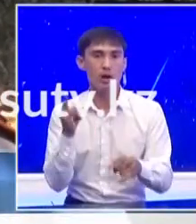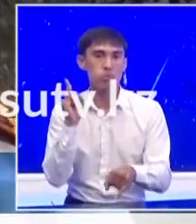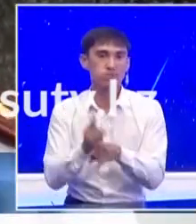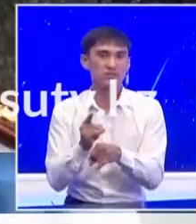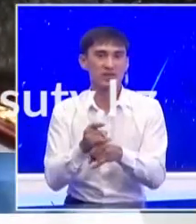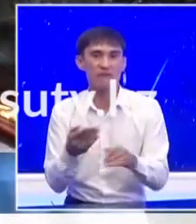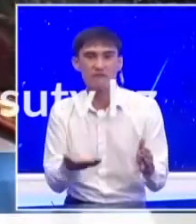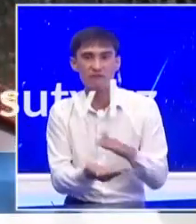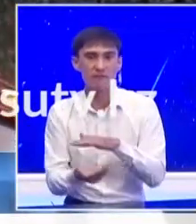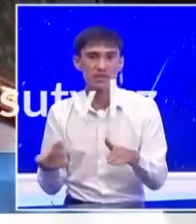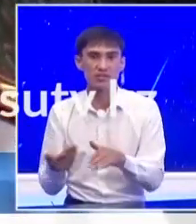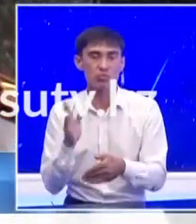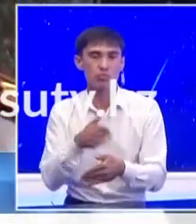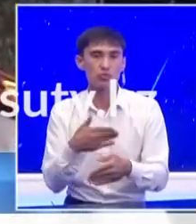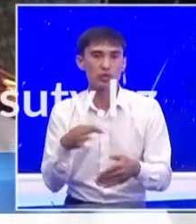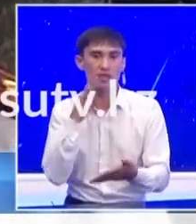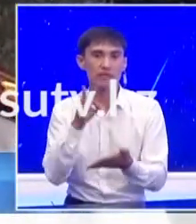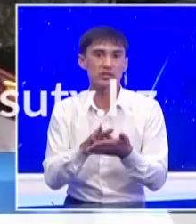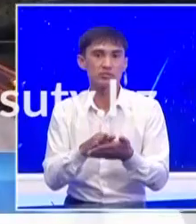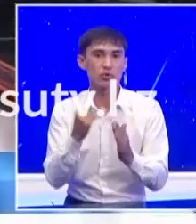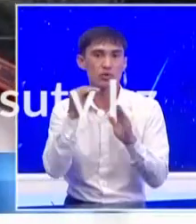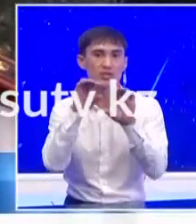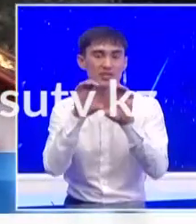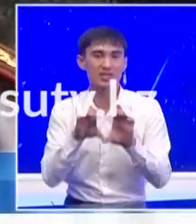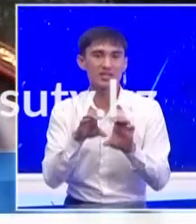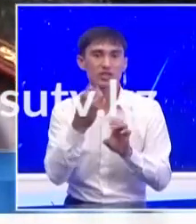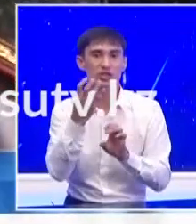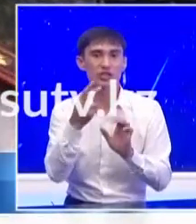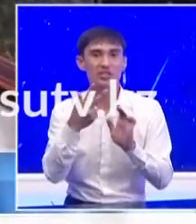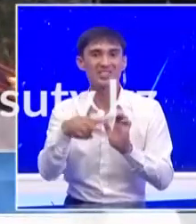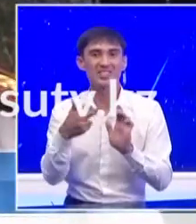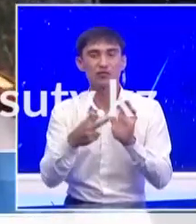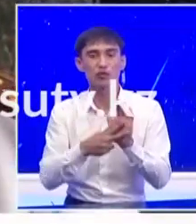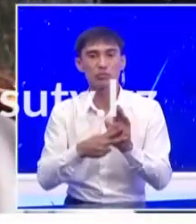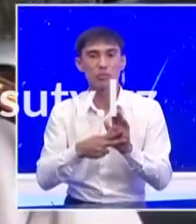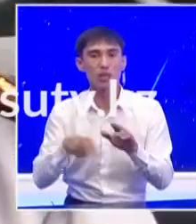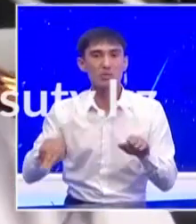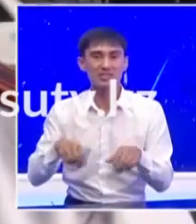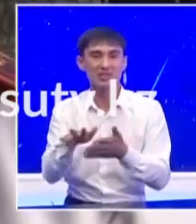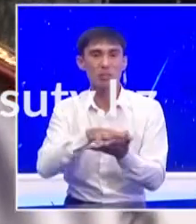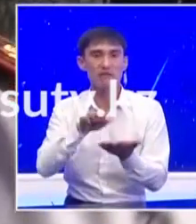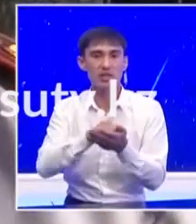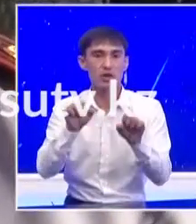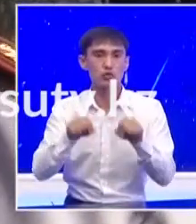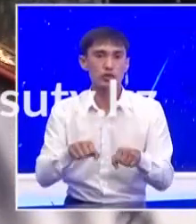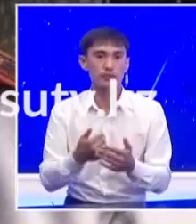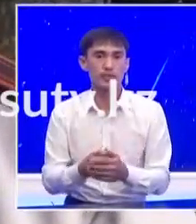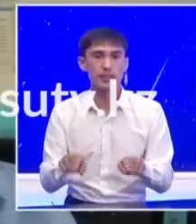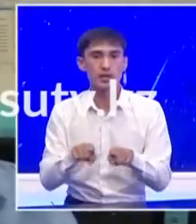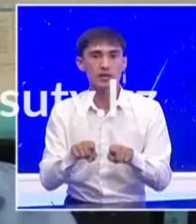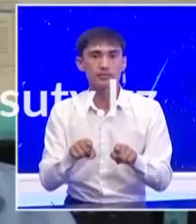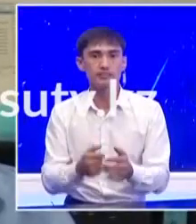привлечены к административной ответственности по статье 438 Кодекса о административном правонарушении. То есть заведомо ложный вызов специальных